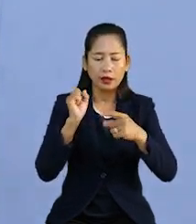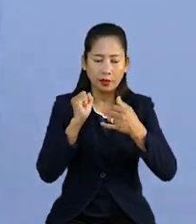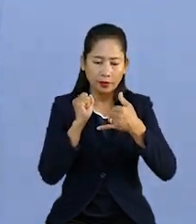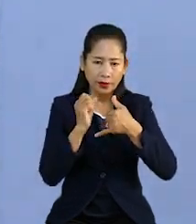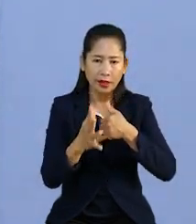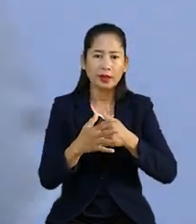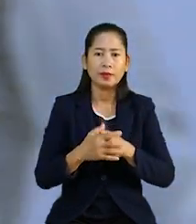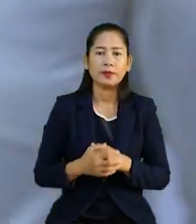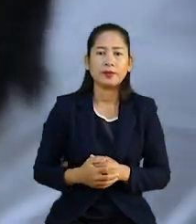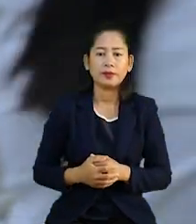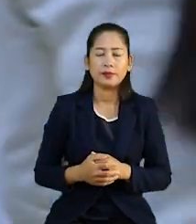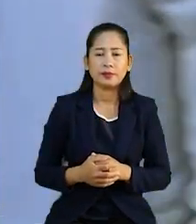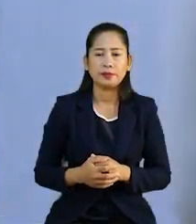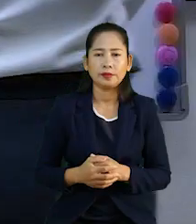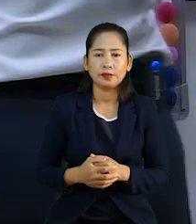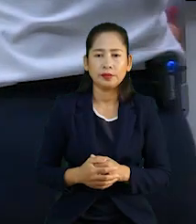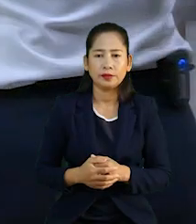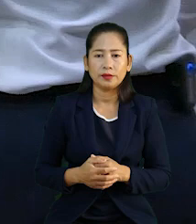đàm